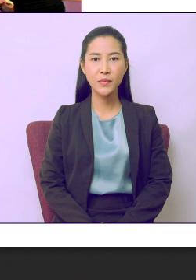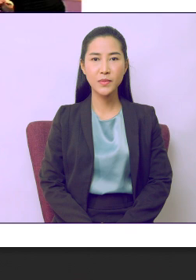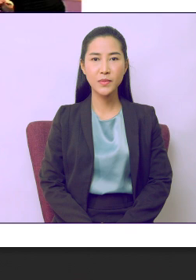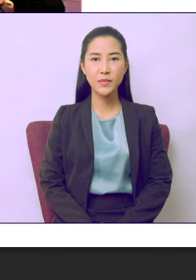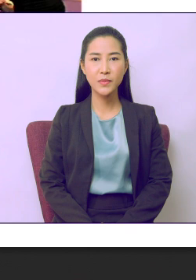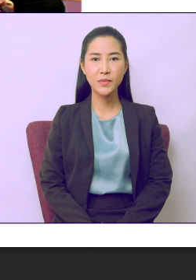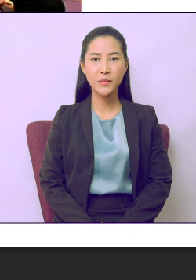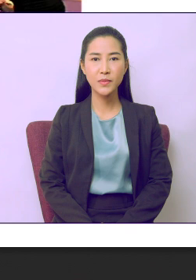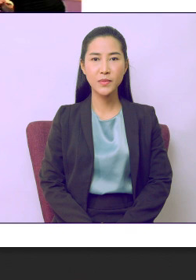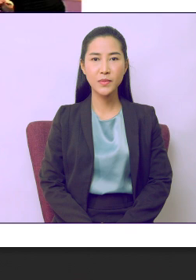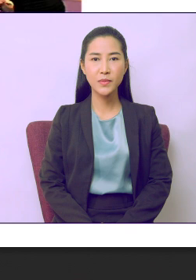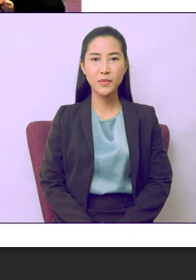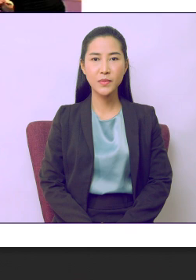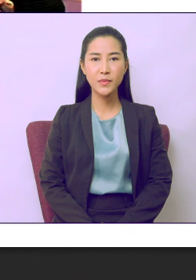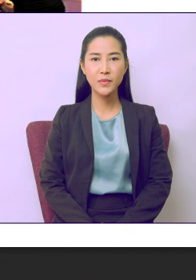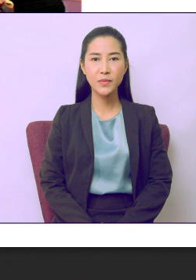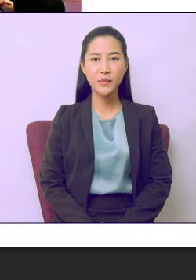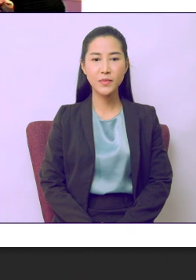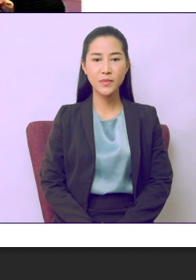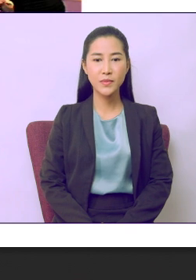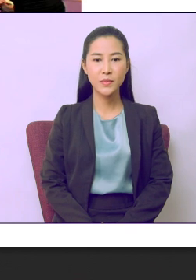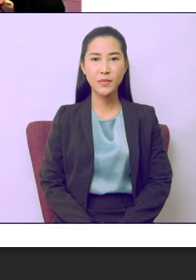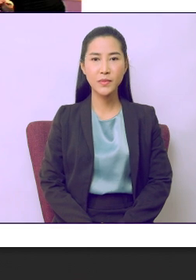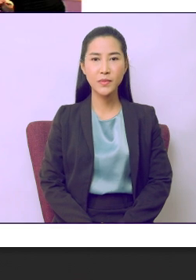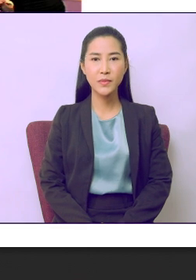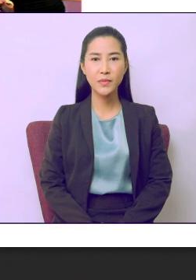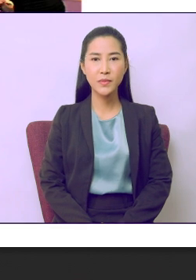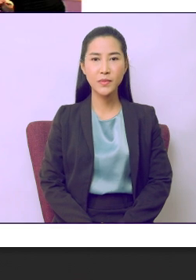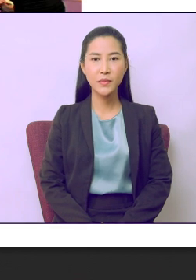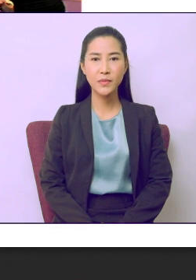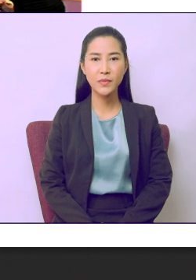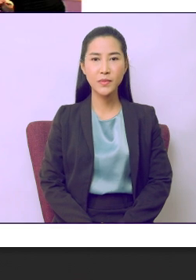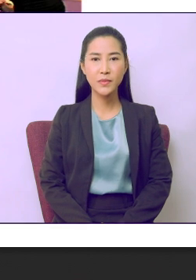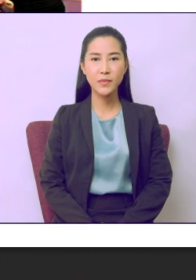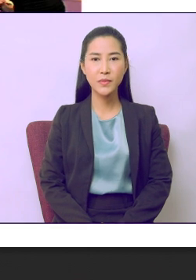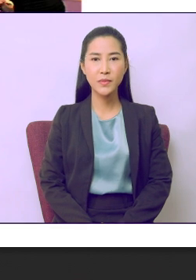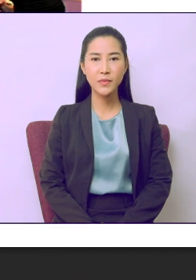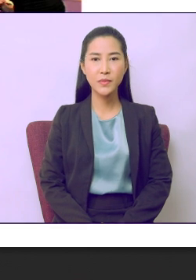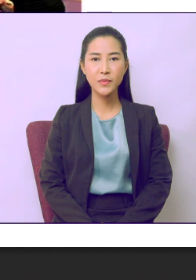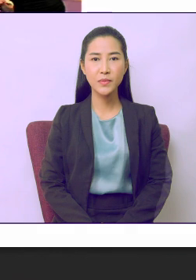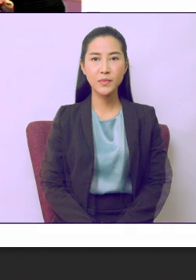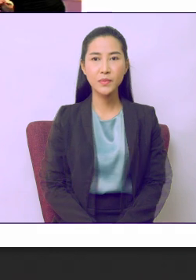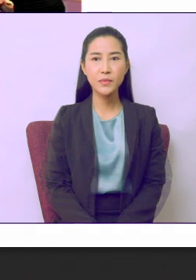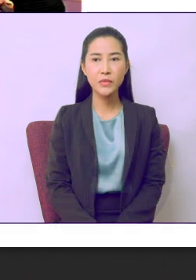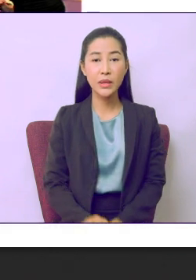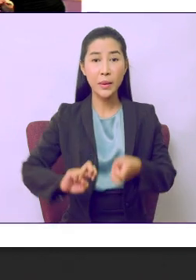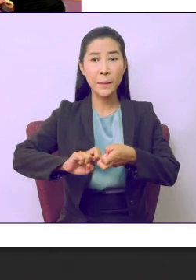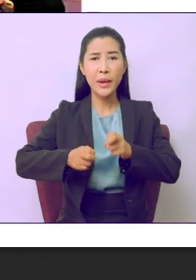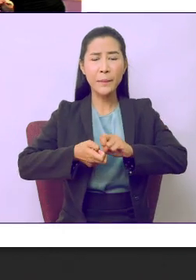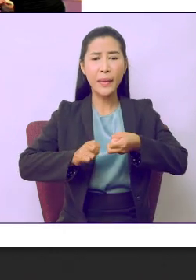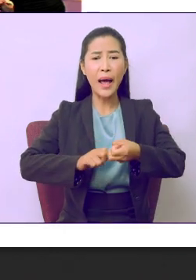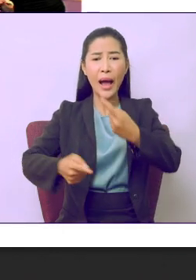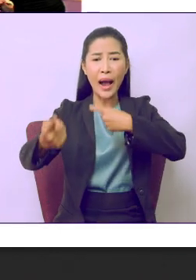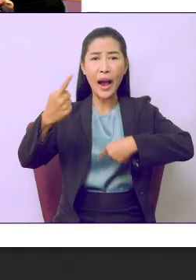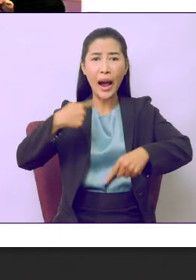ครับแล้วก็นะครับถ้านะครับมีปัญหาการเคลื่อนไหว